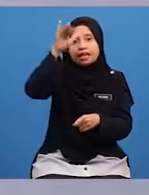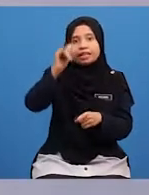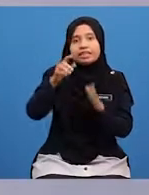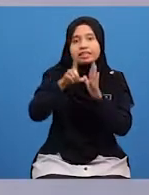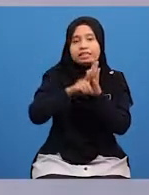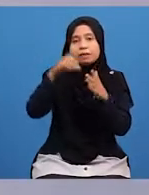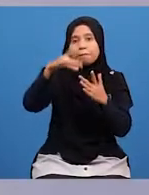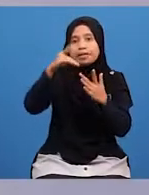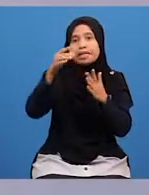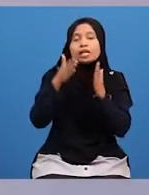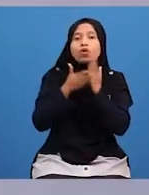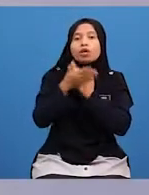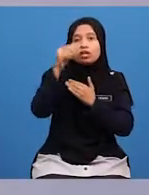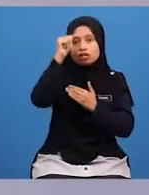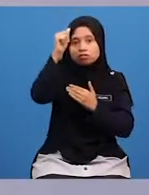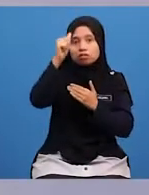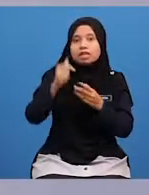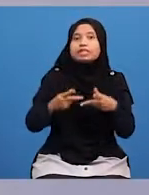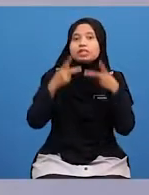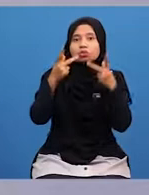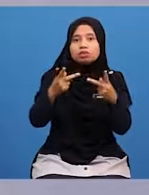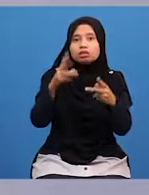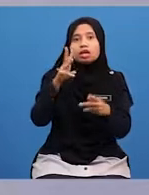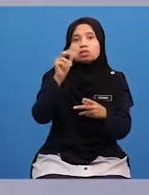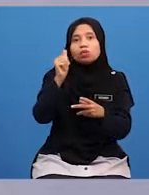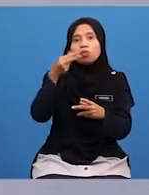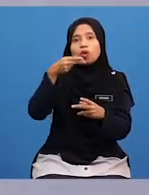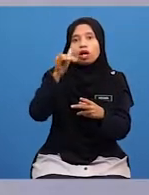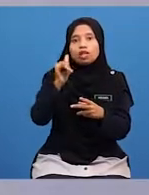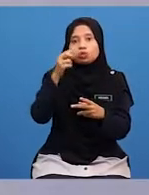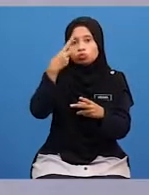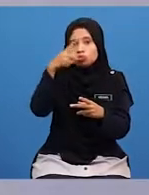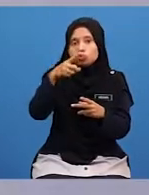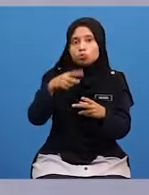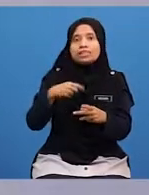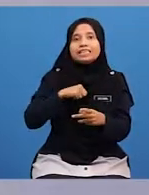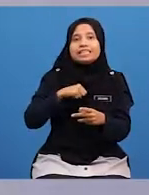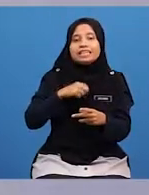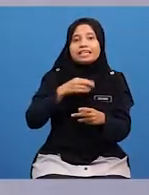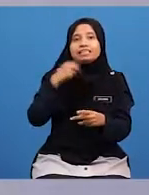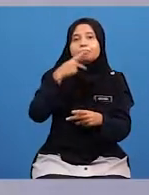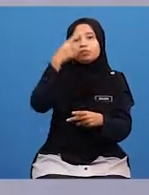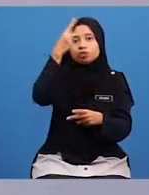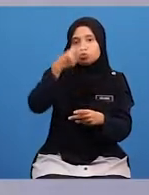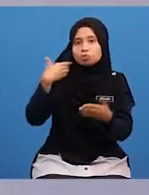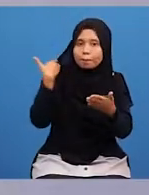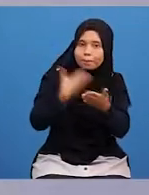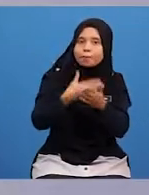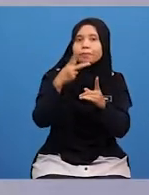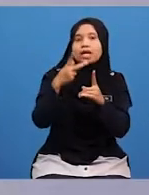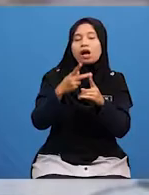oleh Allah, dikurniakan wahyu untuk dirinya dan diperintah untuk menyampaikan kepada